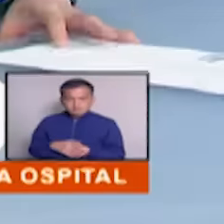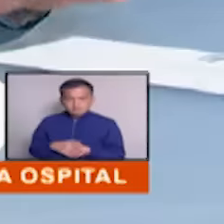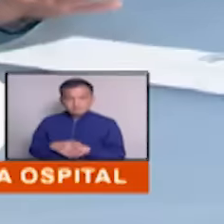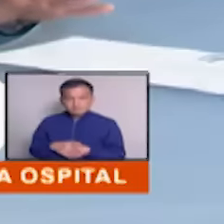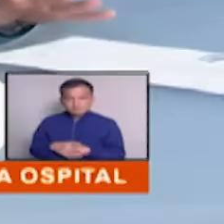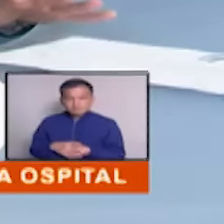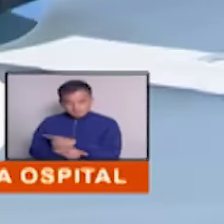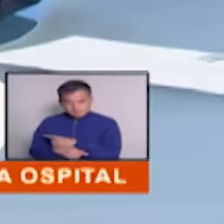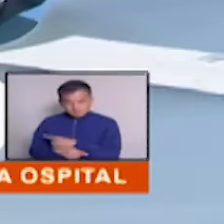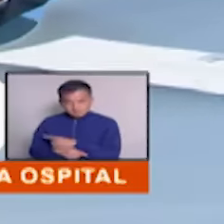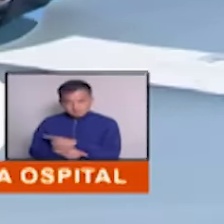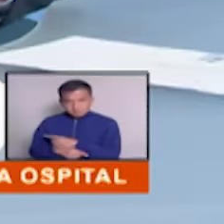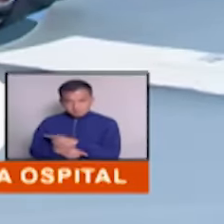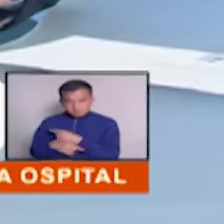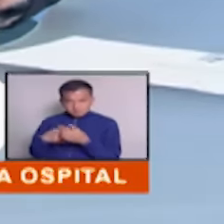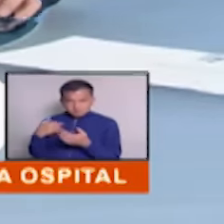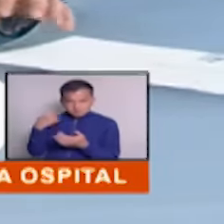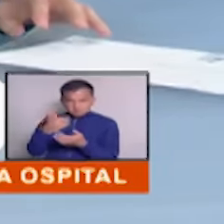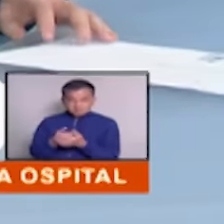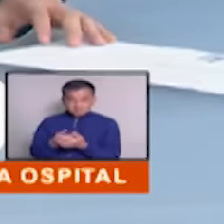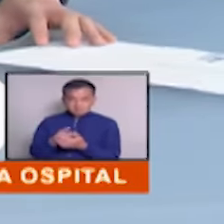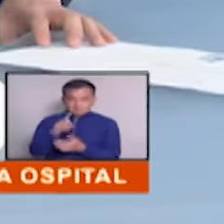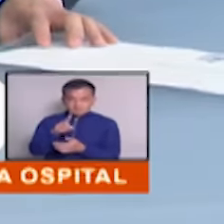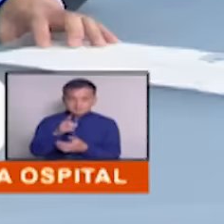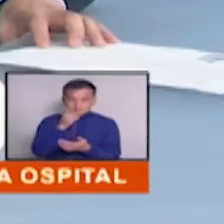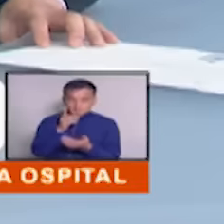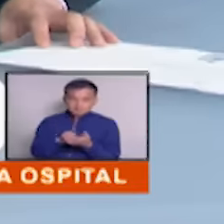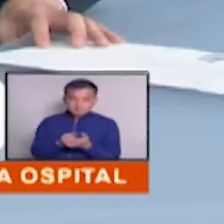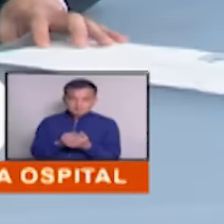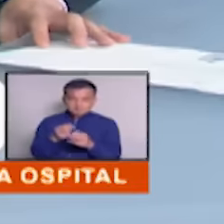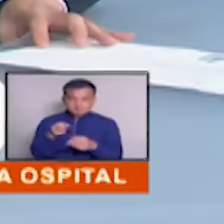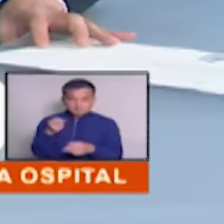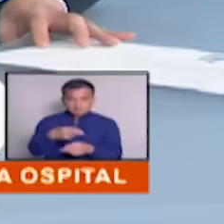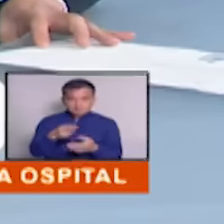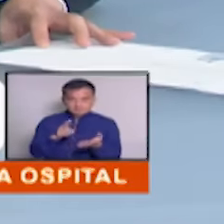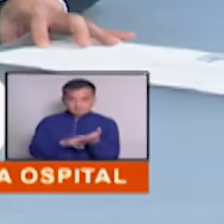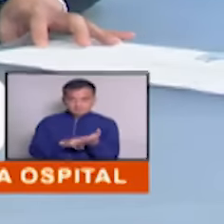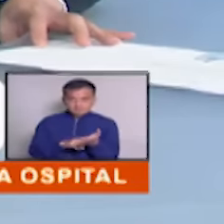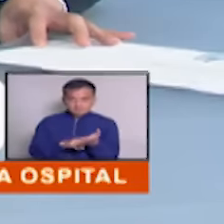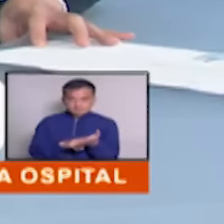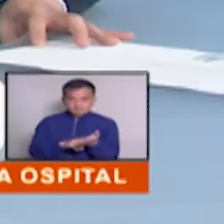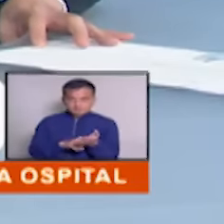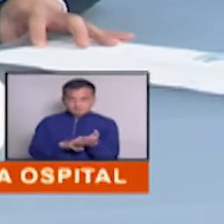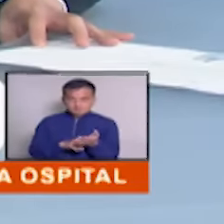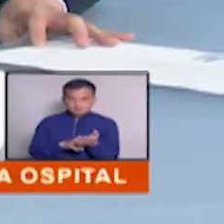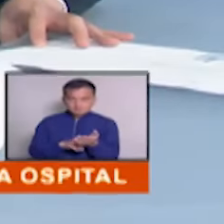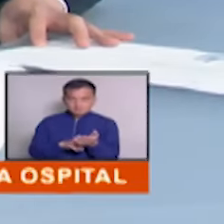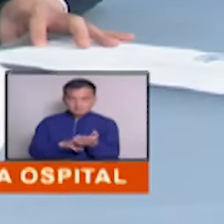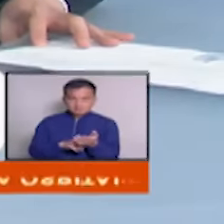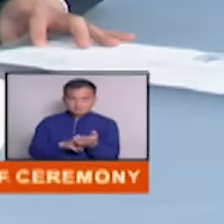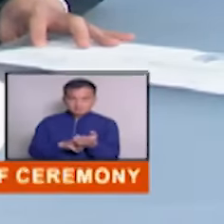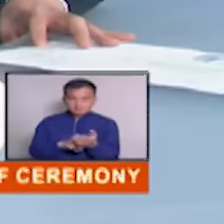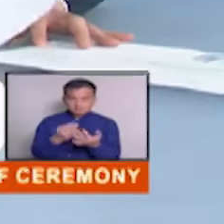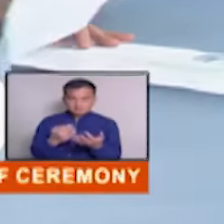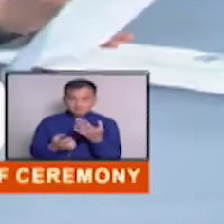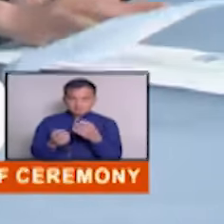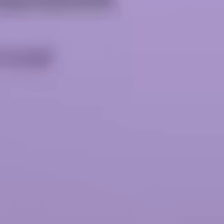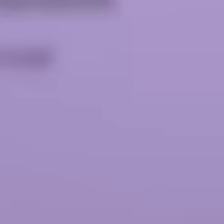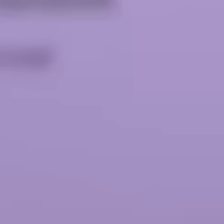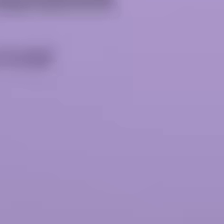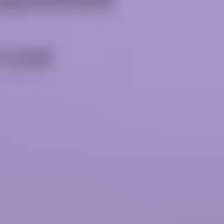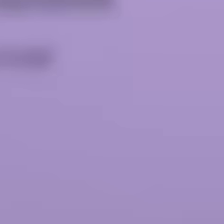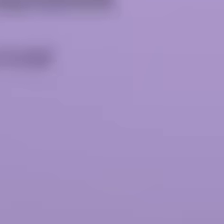Rodriguez po. One day, dumating sa iyo ang isang dokumento at pinapipirmahan ka ang pag-receive ng isang fire truck na nagkakalaga